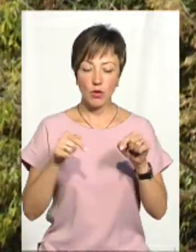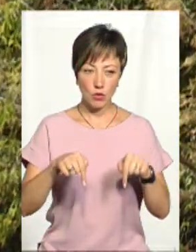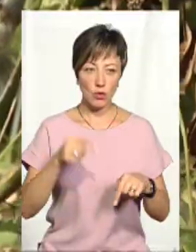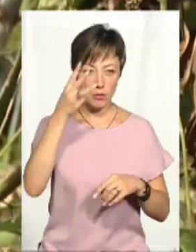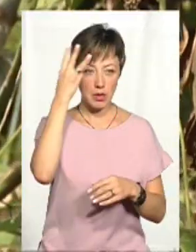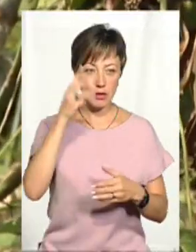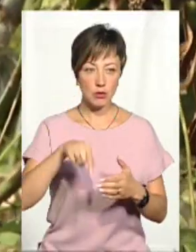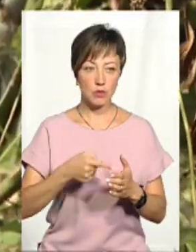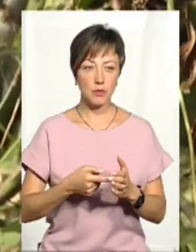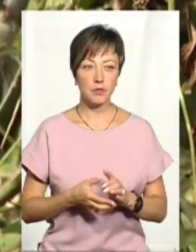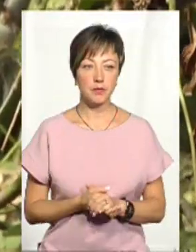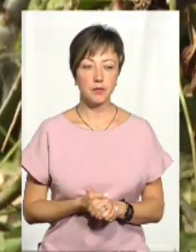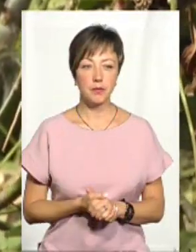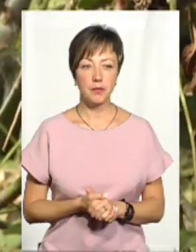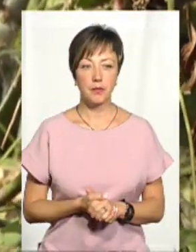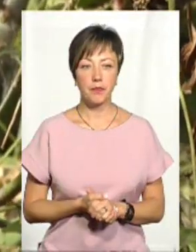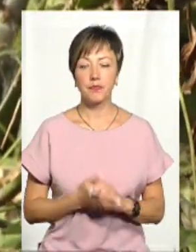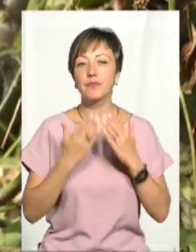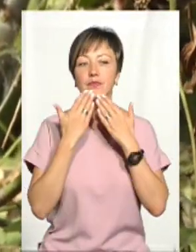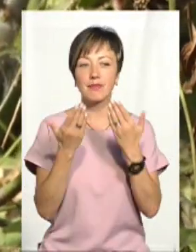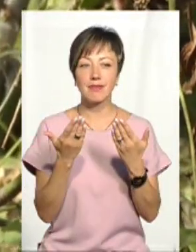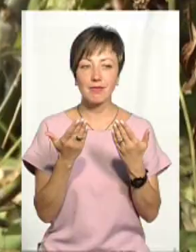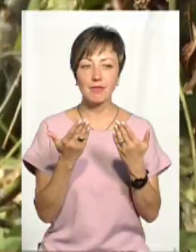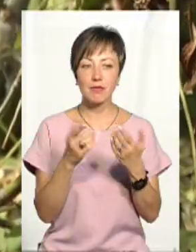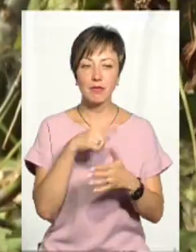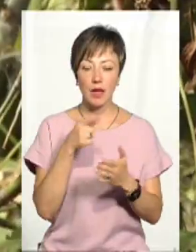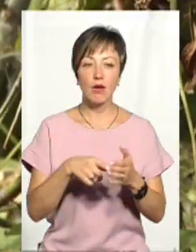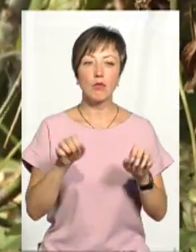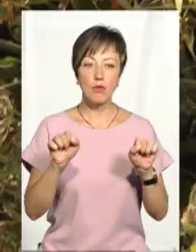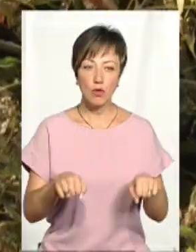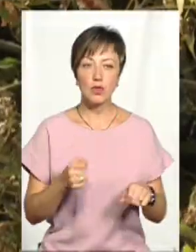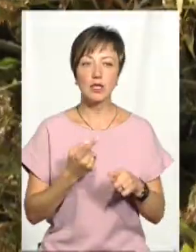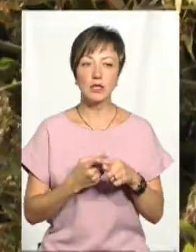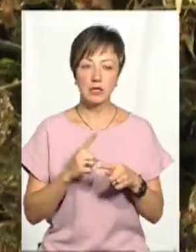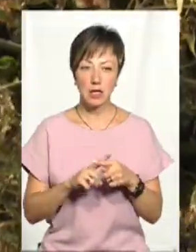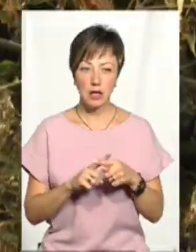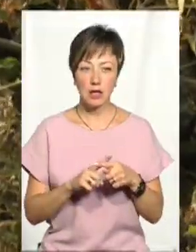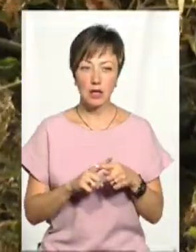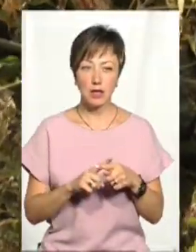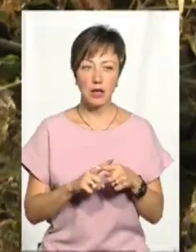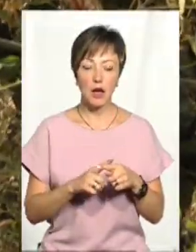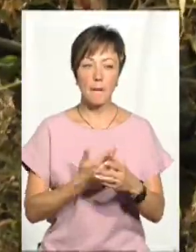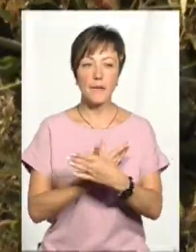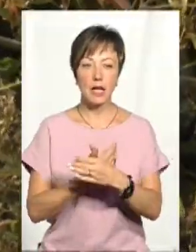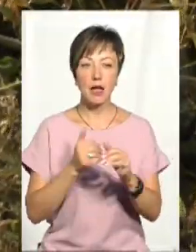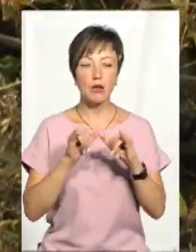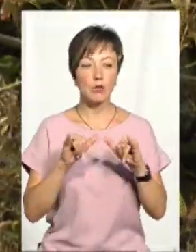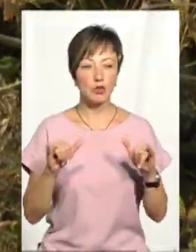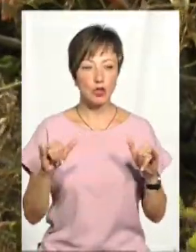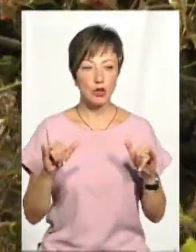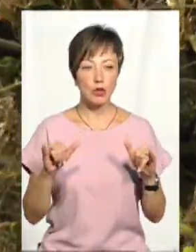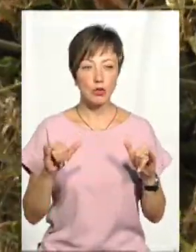до обласного центру. Хто відповість? Я навіть не знаю, до кого полювати. Так, може. Може. Цей метелик